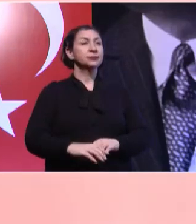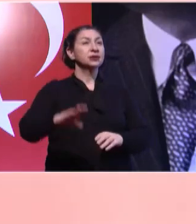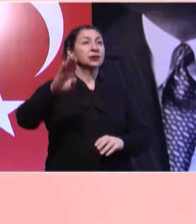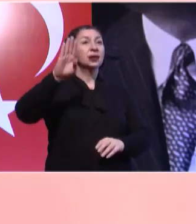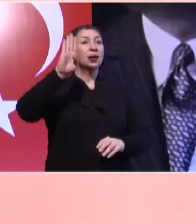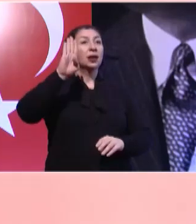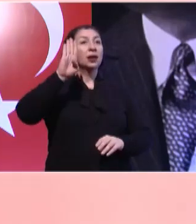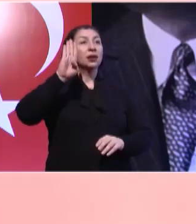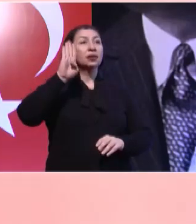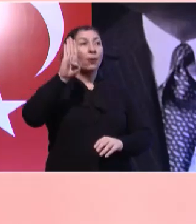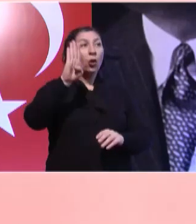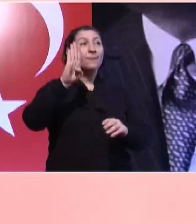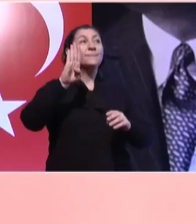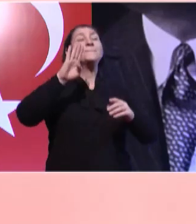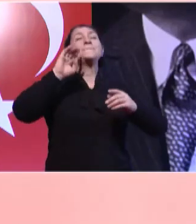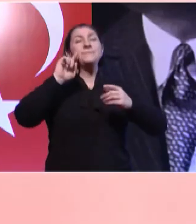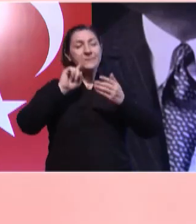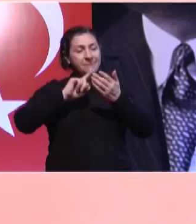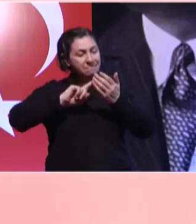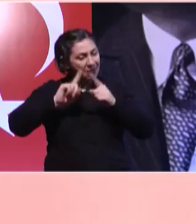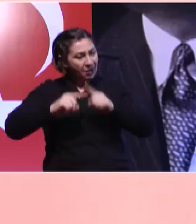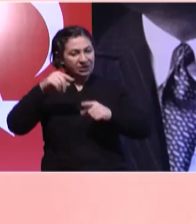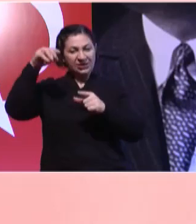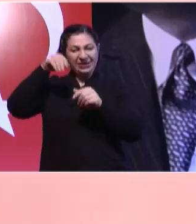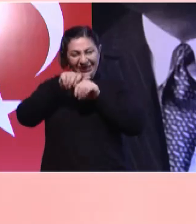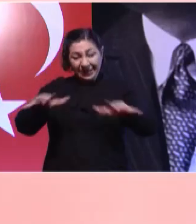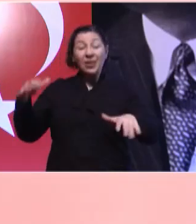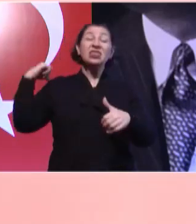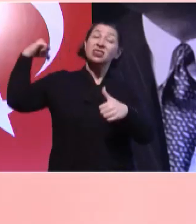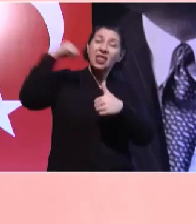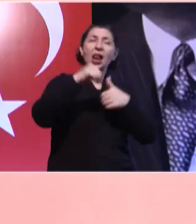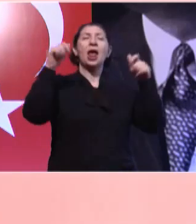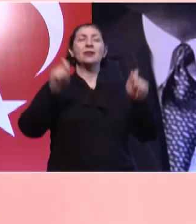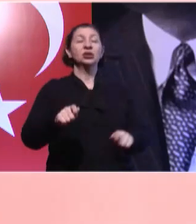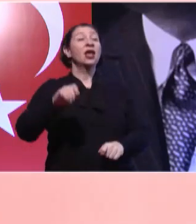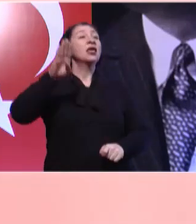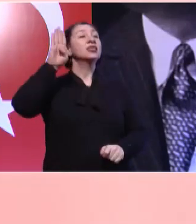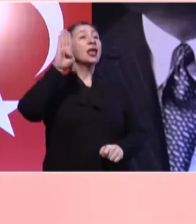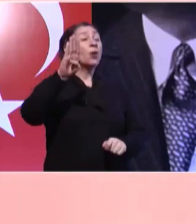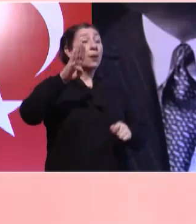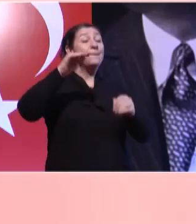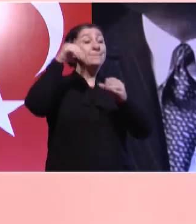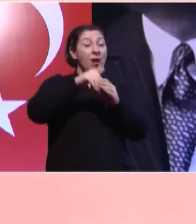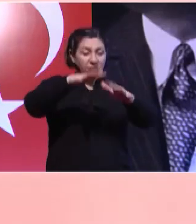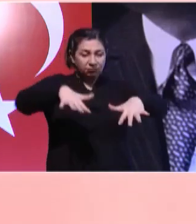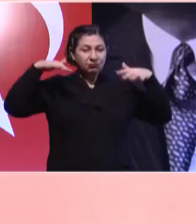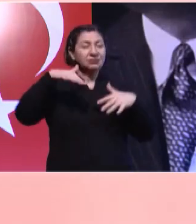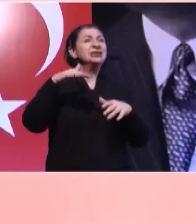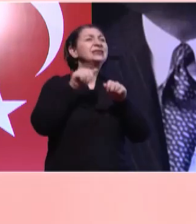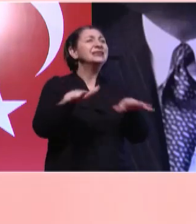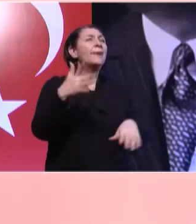Demokratik parlamenter sistemi mutlaka yeniden inşa edeceğiz. Demokratik parlamenter sistem derken